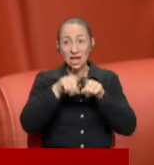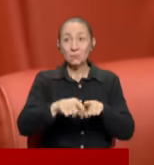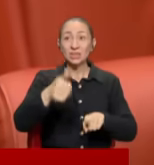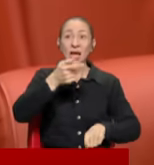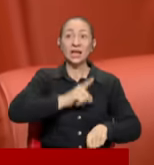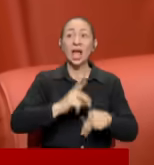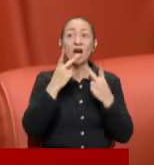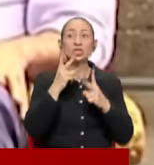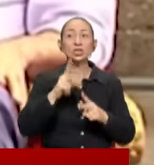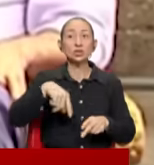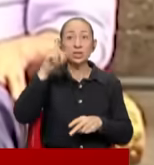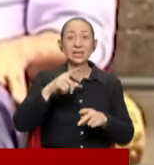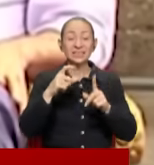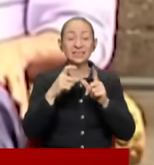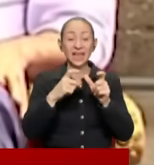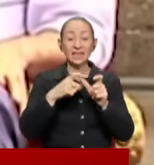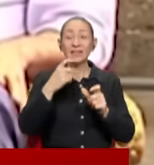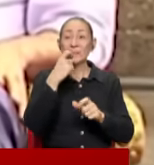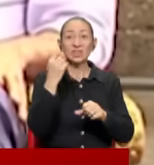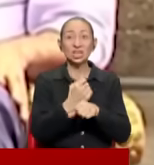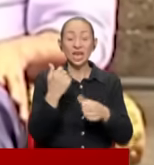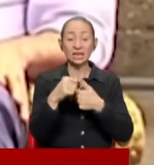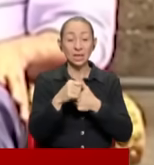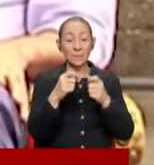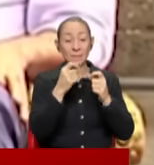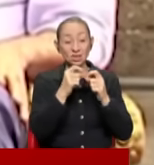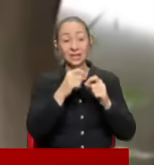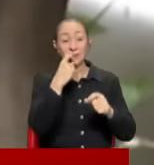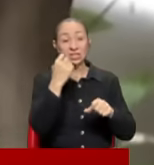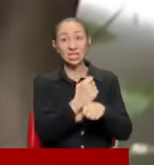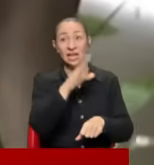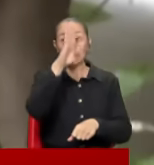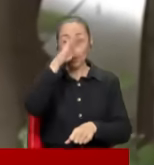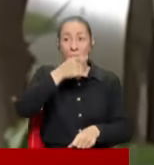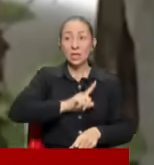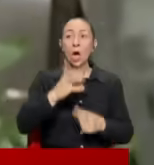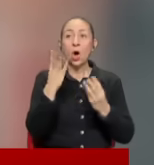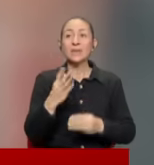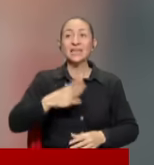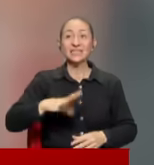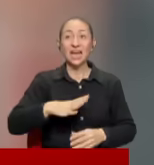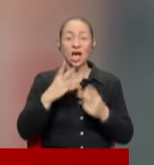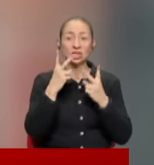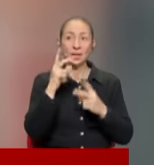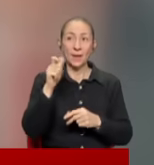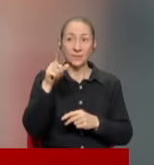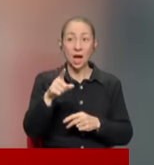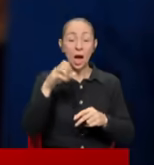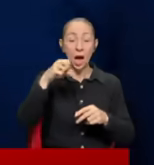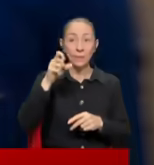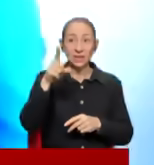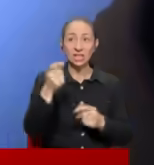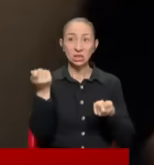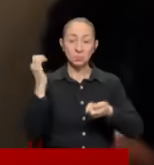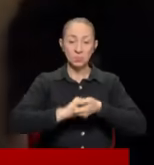başkan adaylarını açıkladığı gün Selahattin Demirtaş da eşi Başak Demirtaş'ın İstanbul'a aday olma talebine ilişkin açıklama yaptı. AK Parti